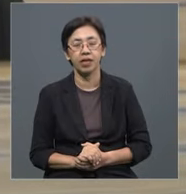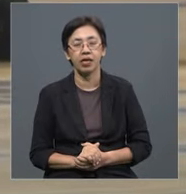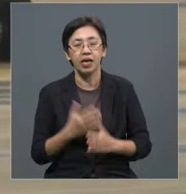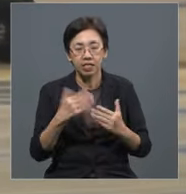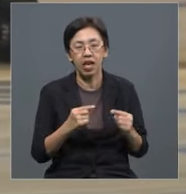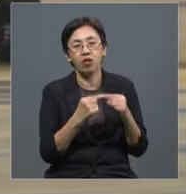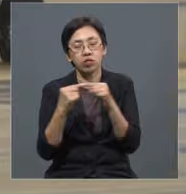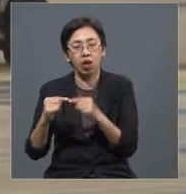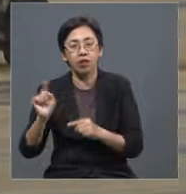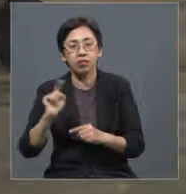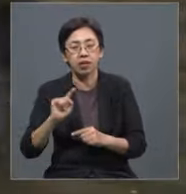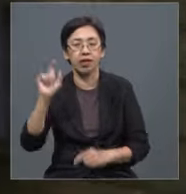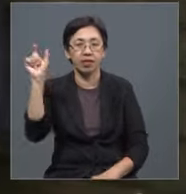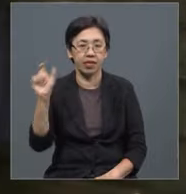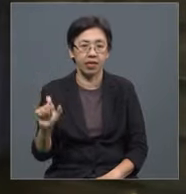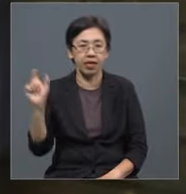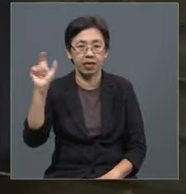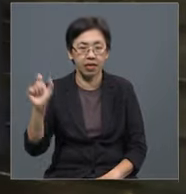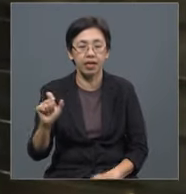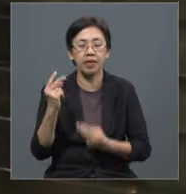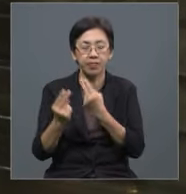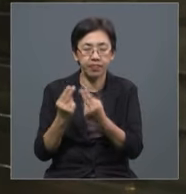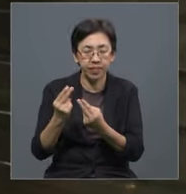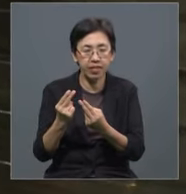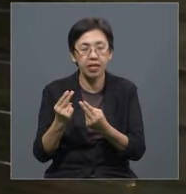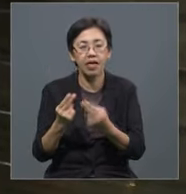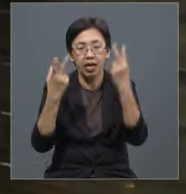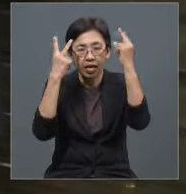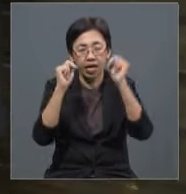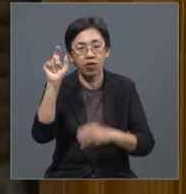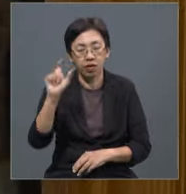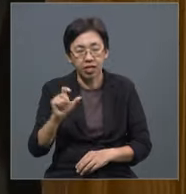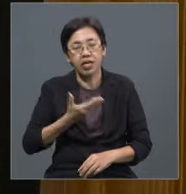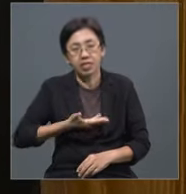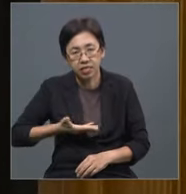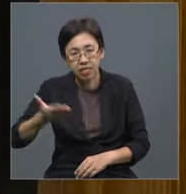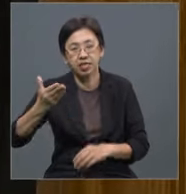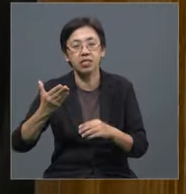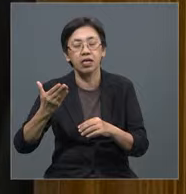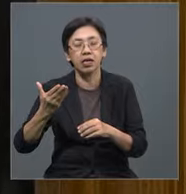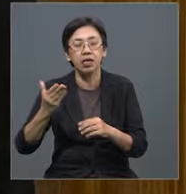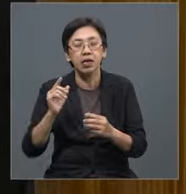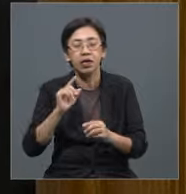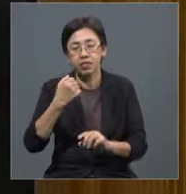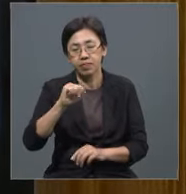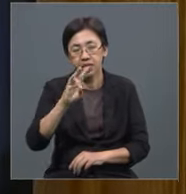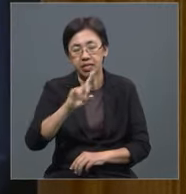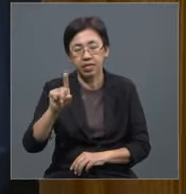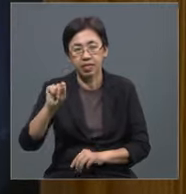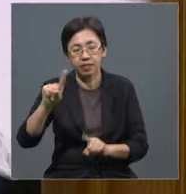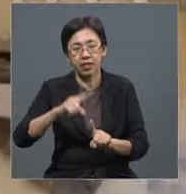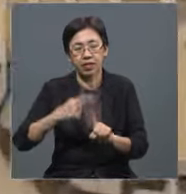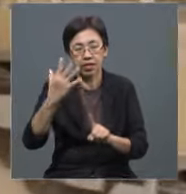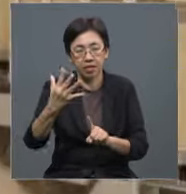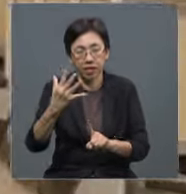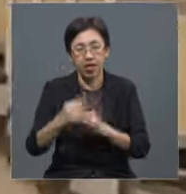ทางเยือนสาธารณรัฐอิตาลีอย่างเป็นทางการตามคำเชิญของนายกรัฐมนตรีอิตาลีระหว่างวันที่